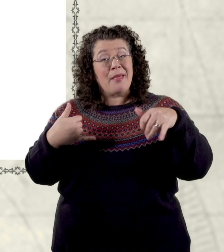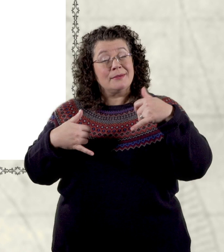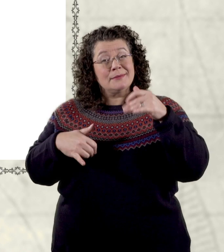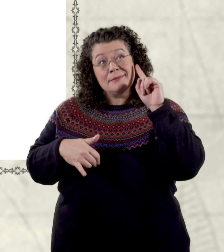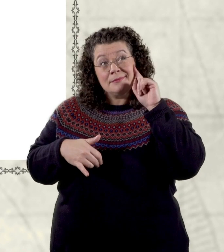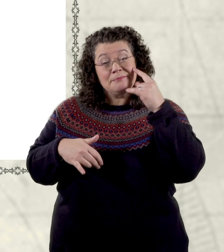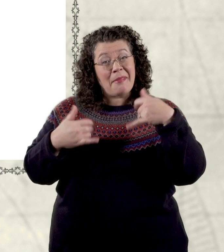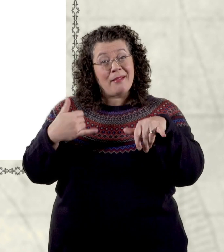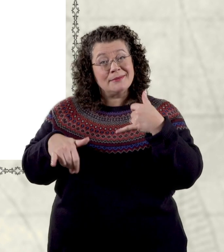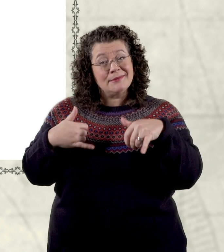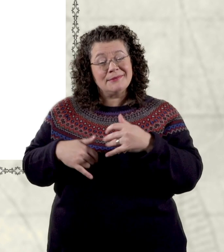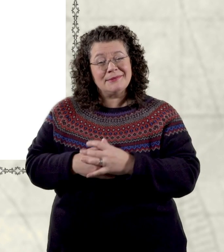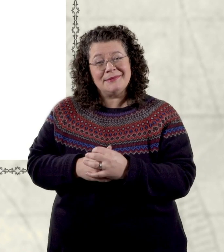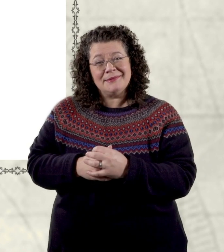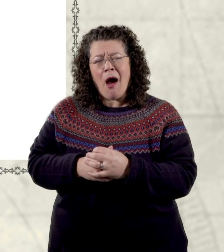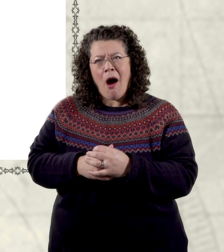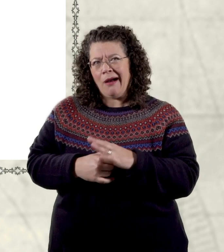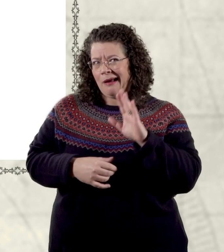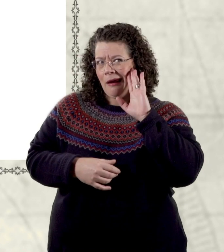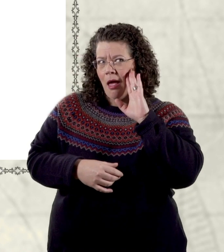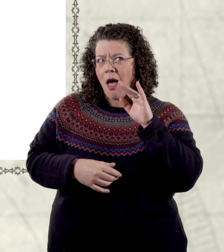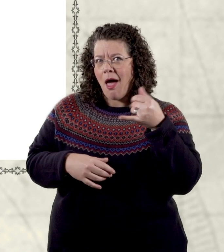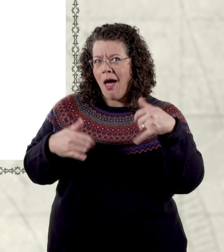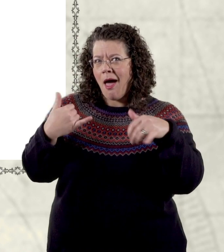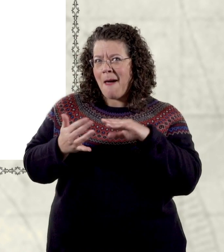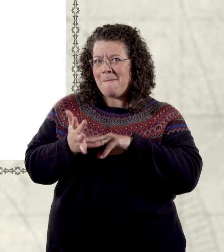Hysht! Fi'n credu bod fi'n ei chlywed hi.